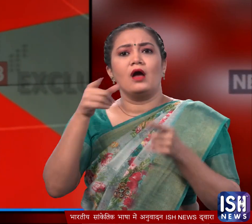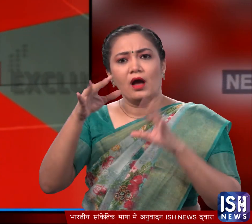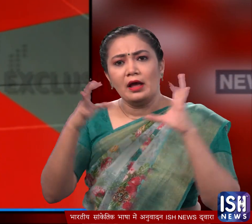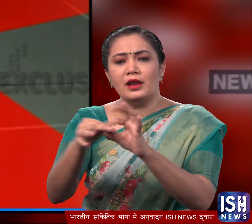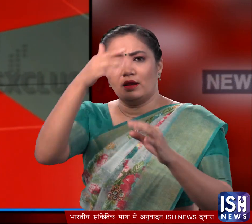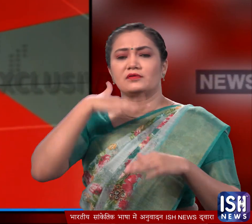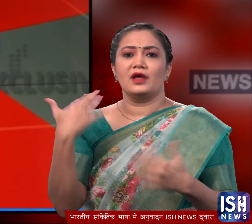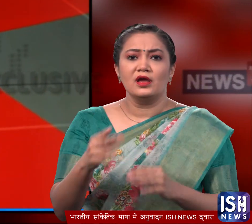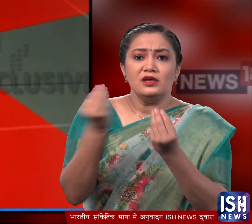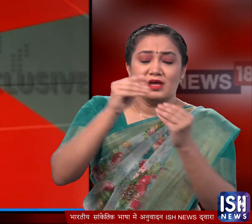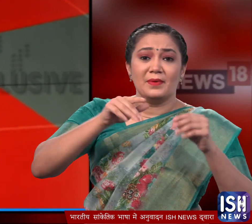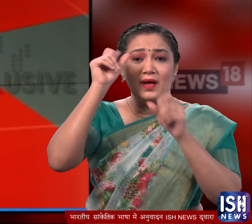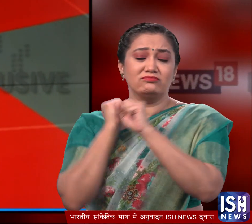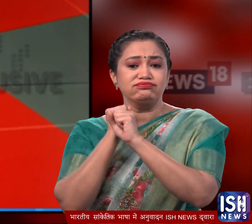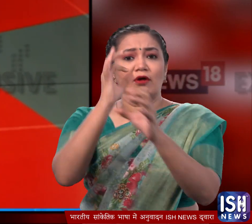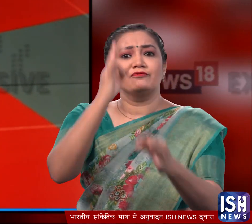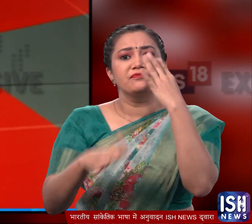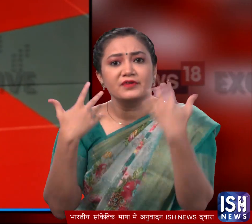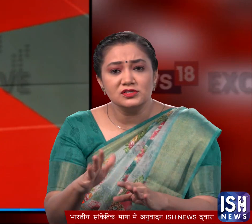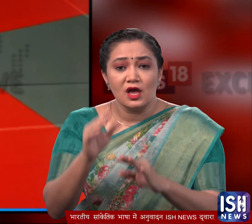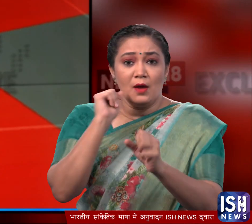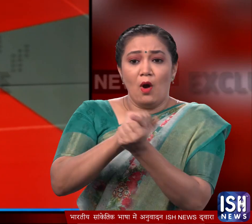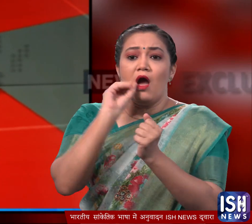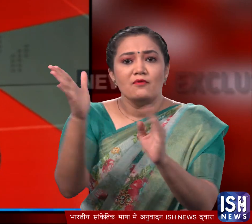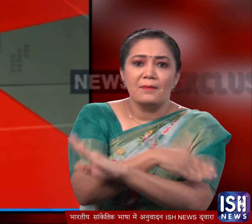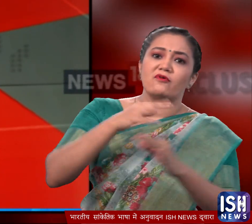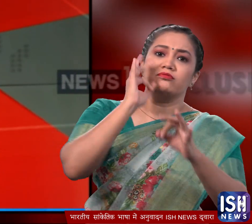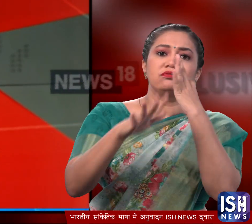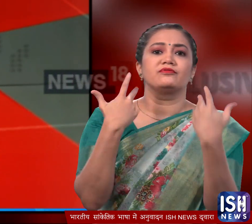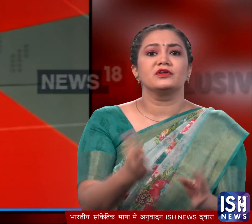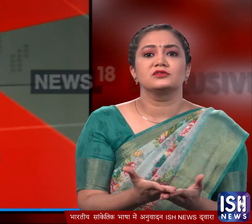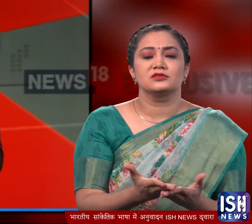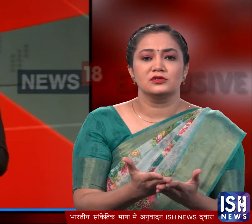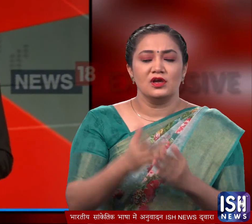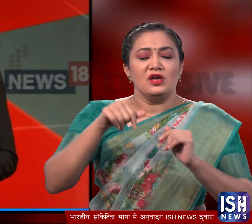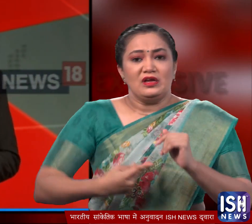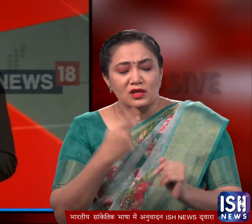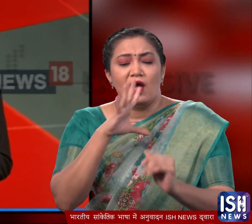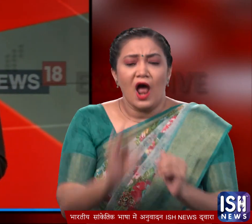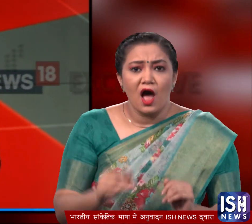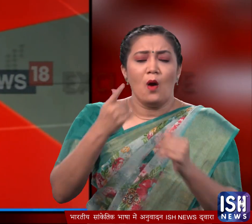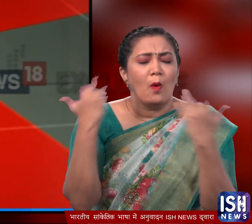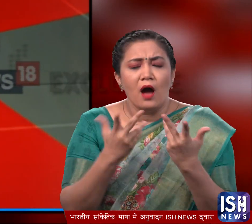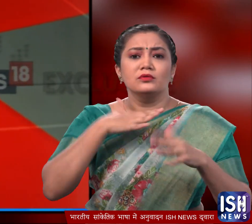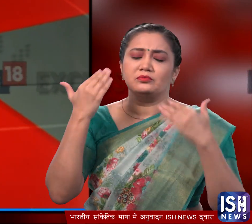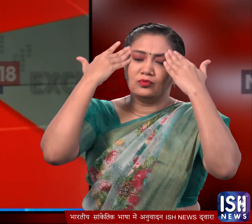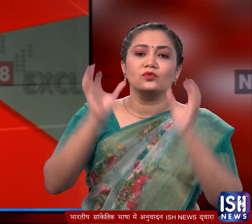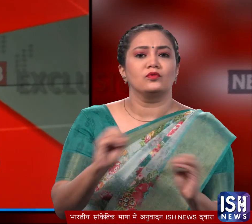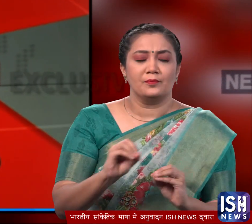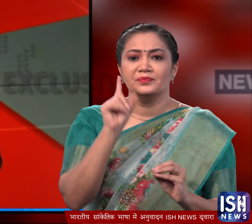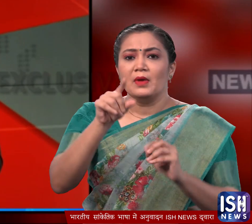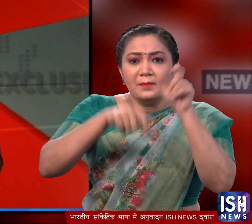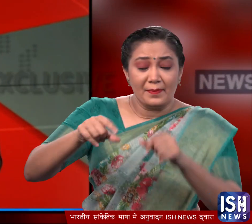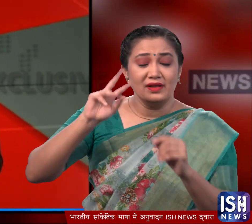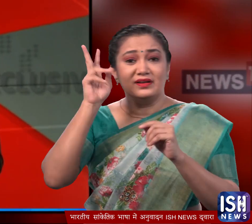बीमारी बताई गई और मरने वाले कुछ लोगों का अंतिम संस्कार पुलिस को खबर देने से पहले ही कर दिया गया। इसलिए मौतों की असली वजह अभी साफ नहीं है,